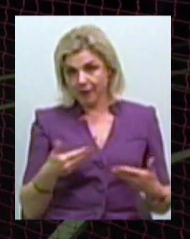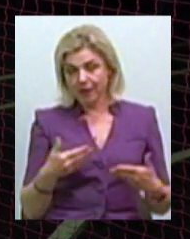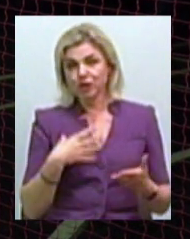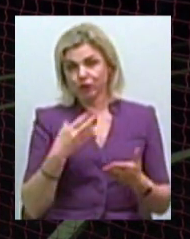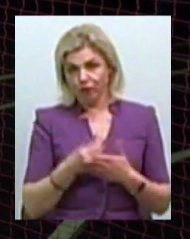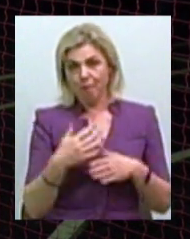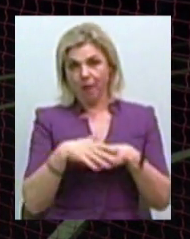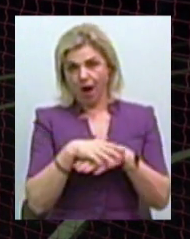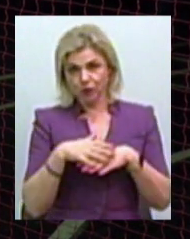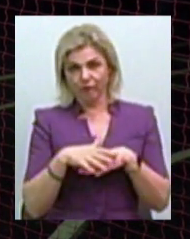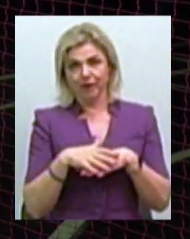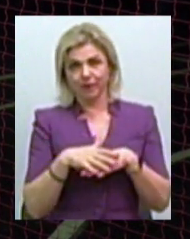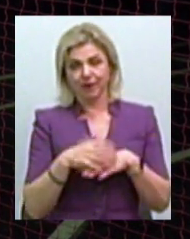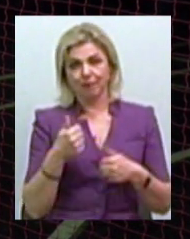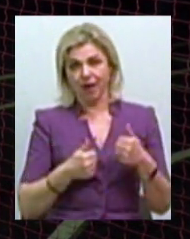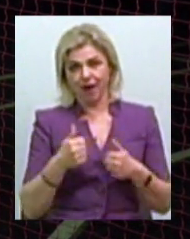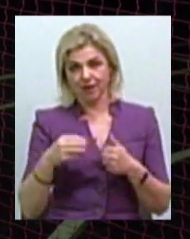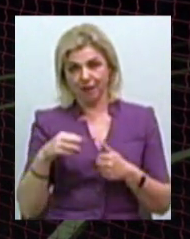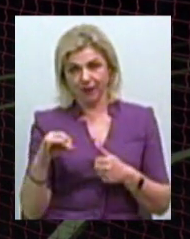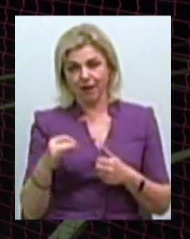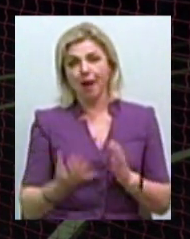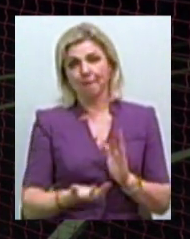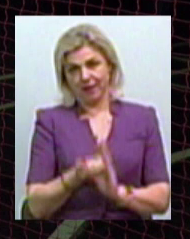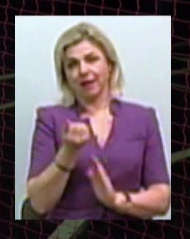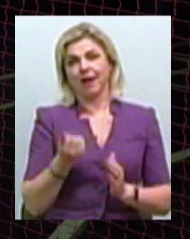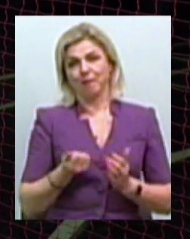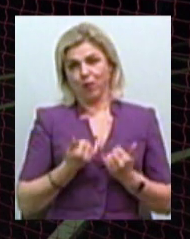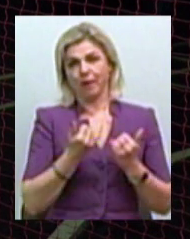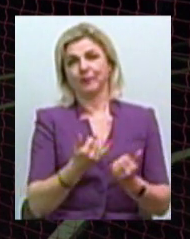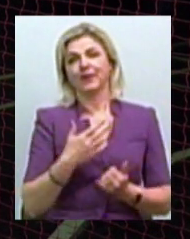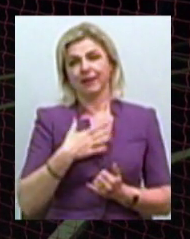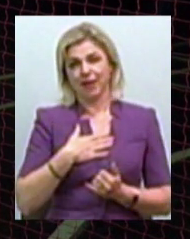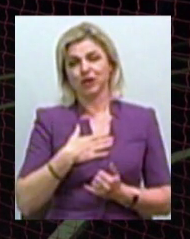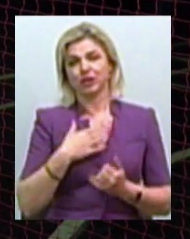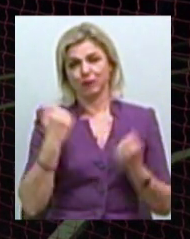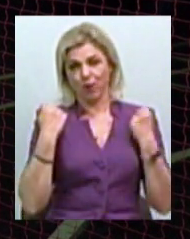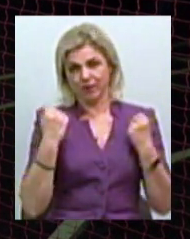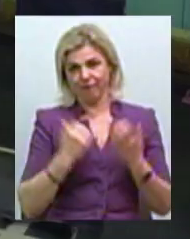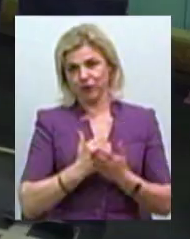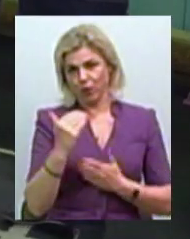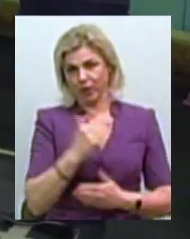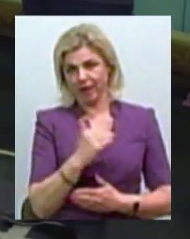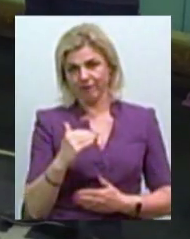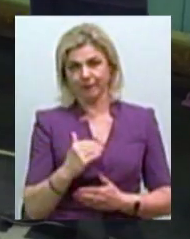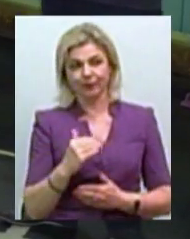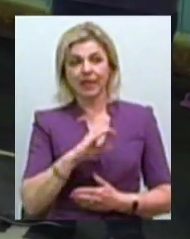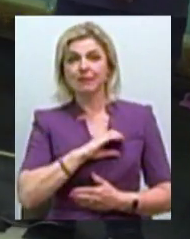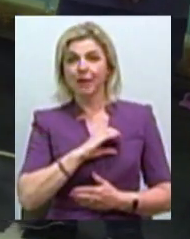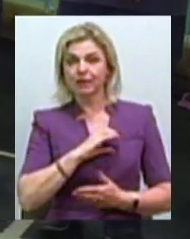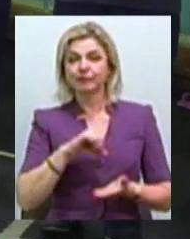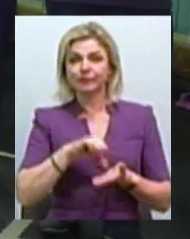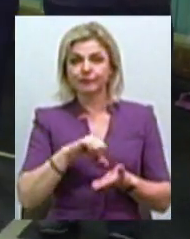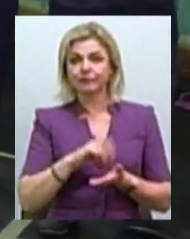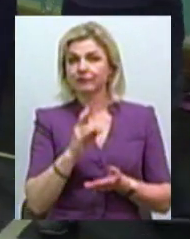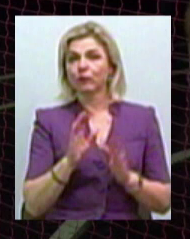своїми масовими змаганнями підтримуємо спортсменів високого рівня. На спартакіаді представлені не